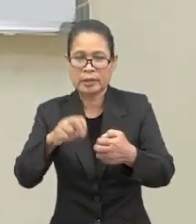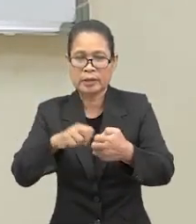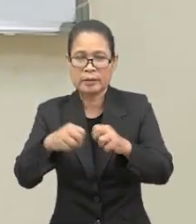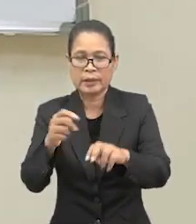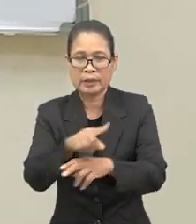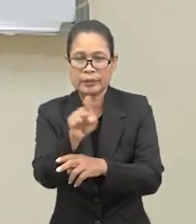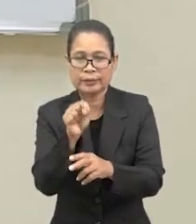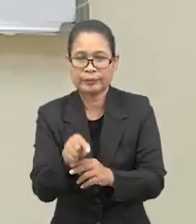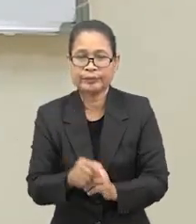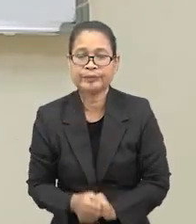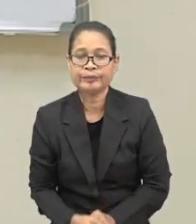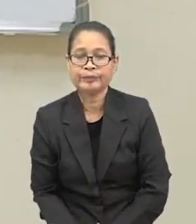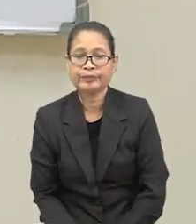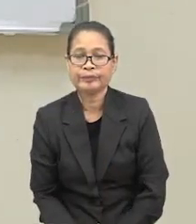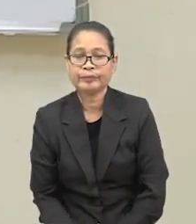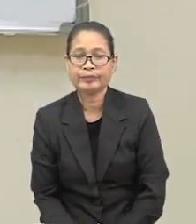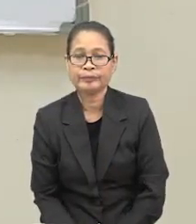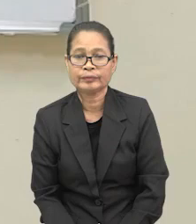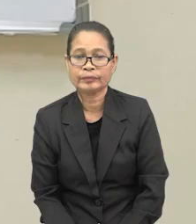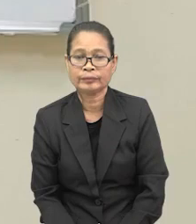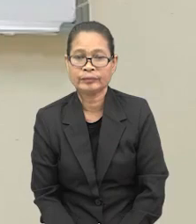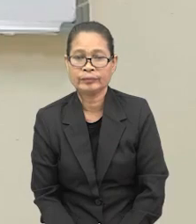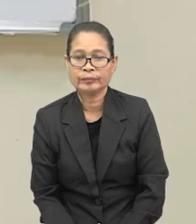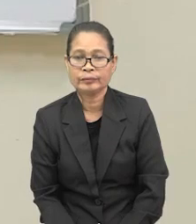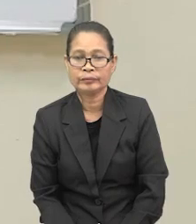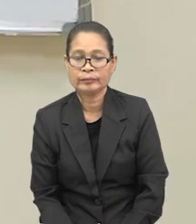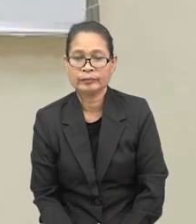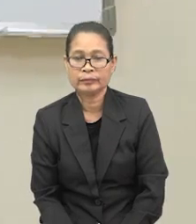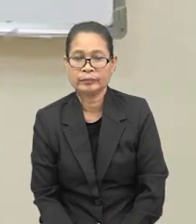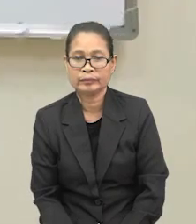Chía bòm rắp bỏ thiền.